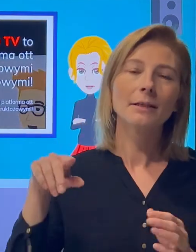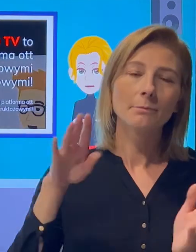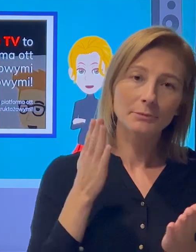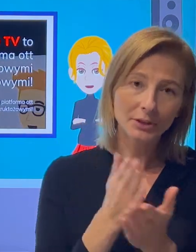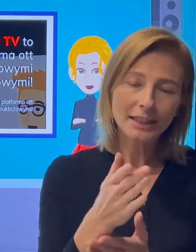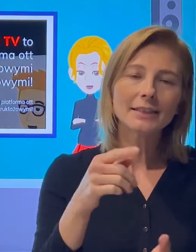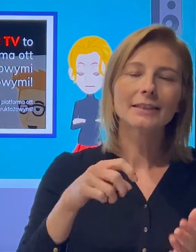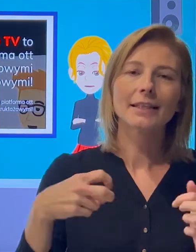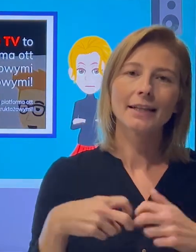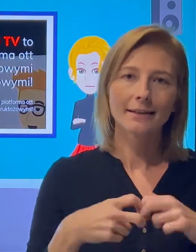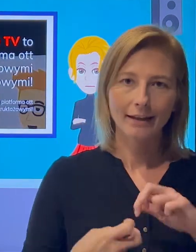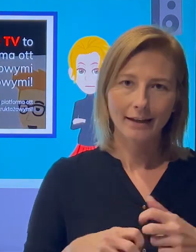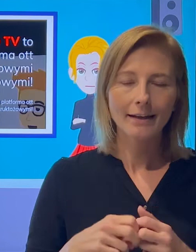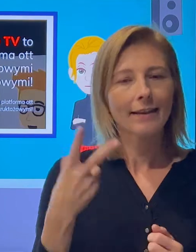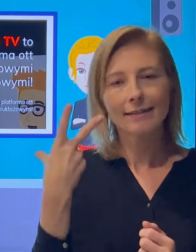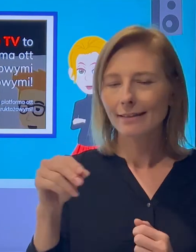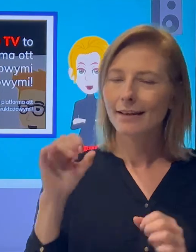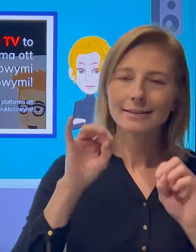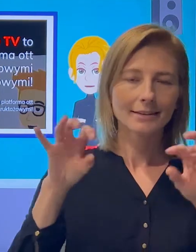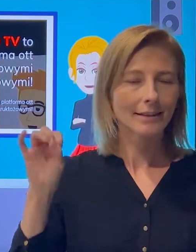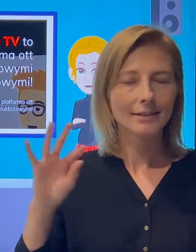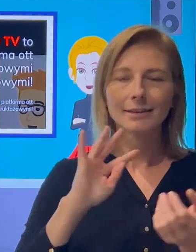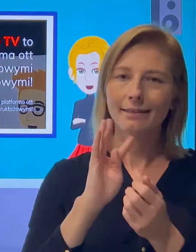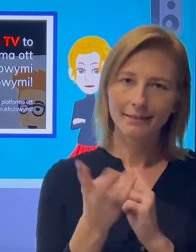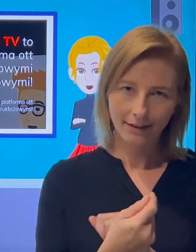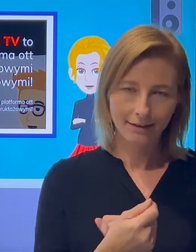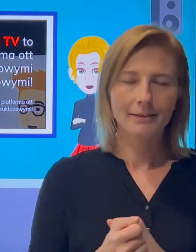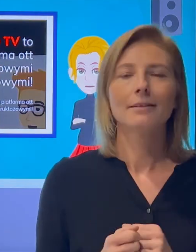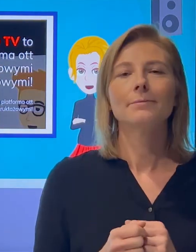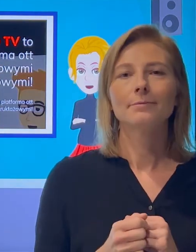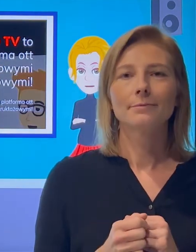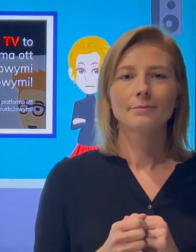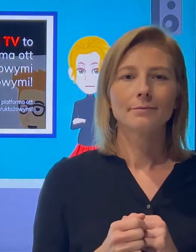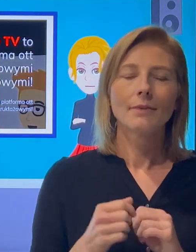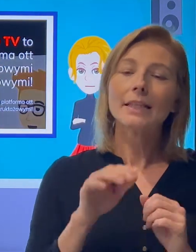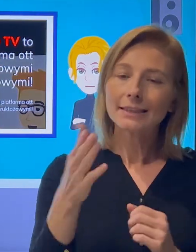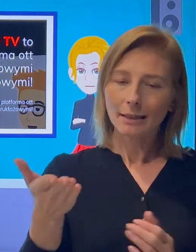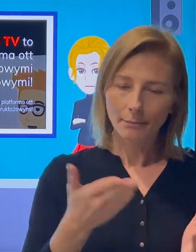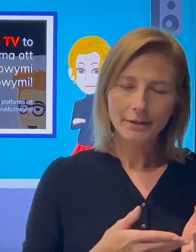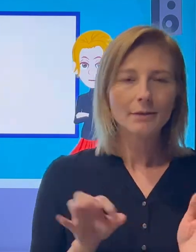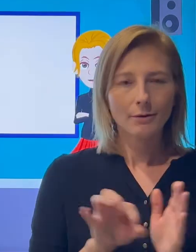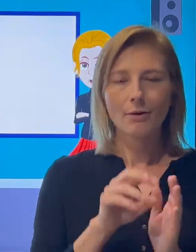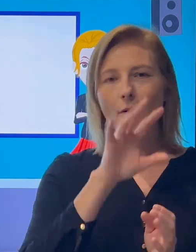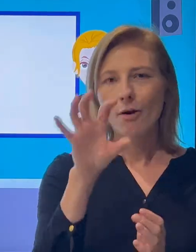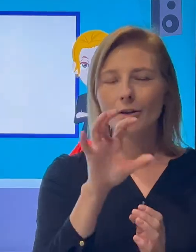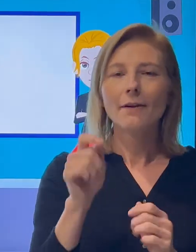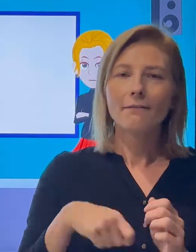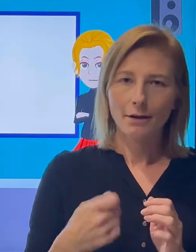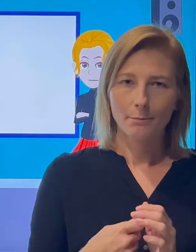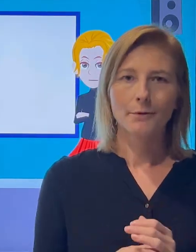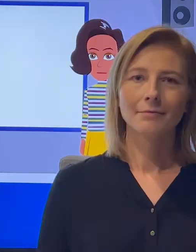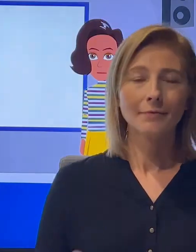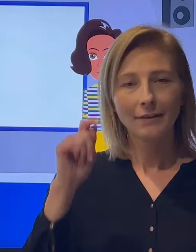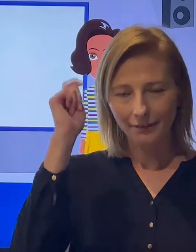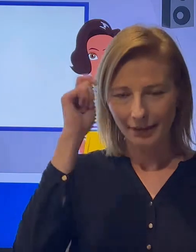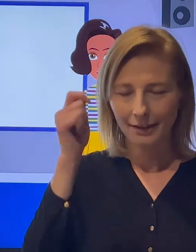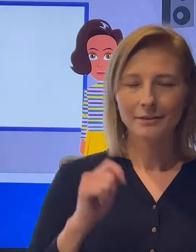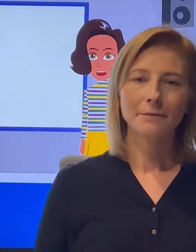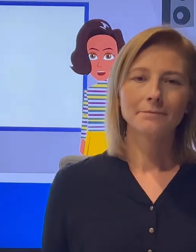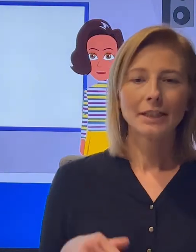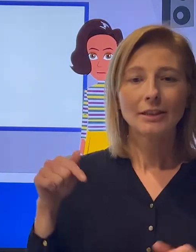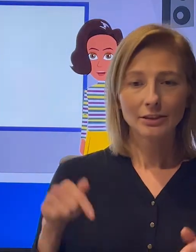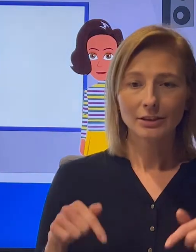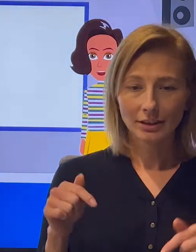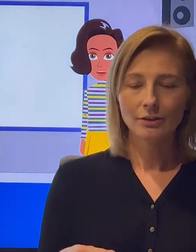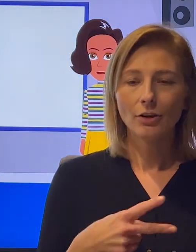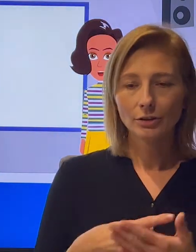tym zakażeniem wirusem. A więc zapraszam do obejrzenia filmu. Witajcie! W